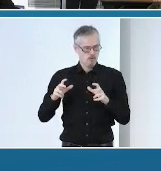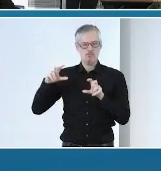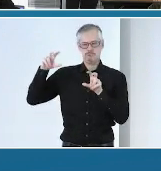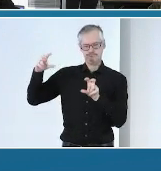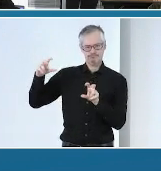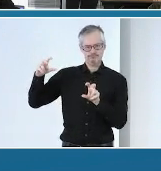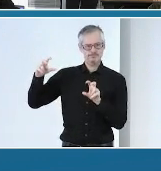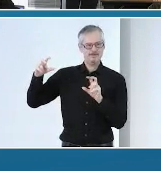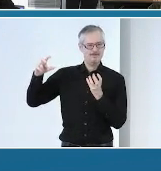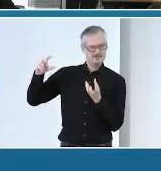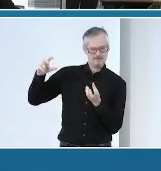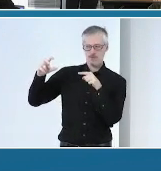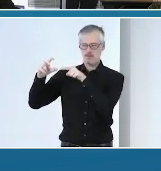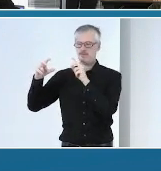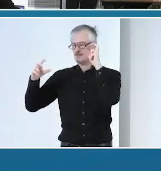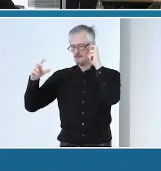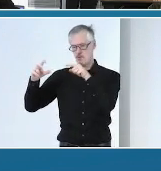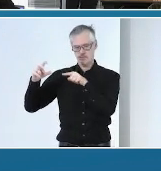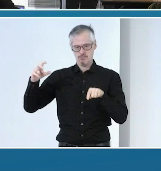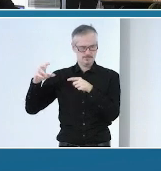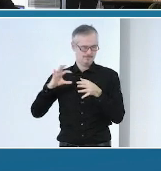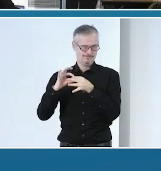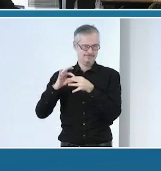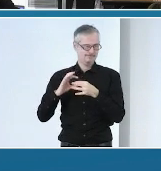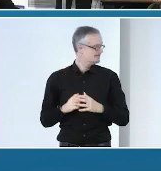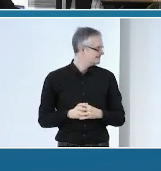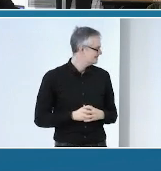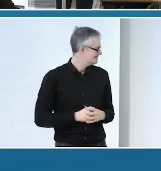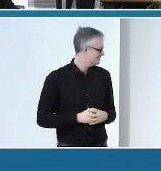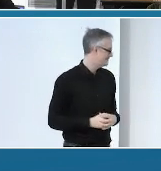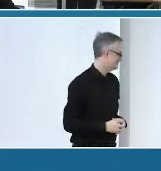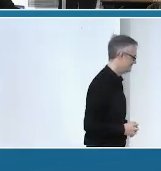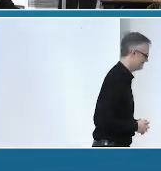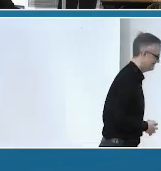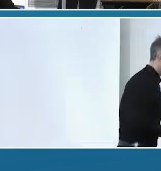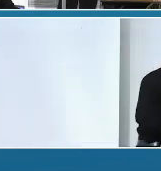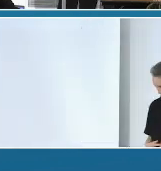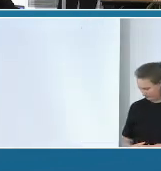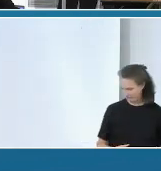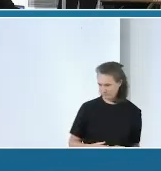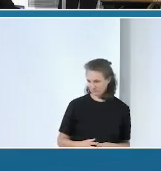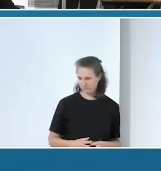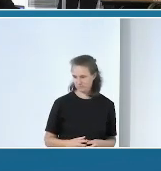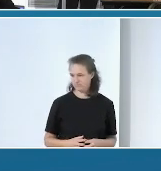Bon, ben, oui, tu peux. Pardon ? Ah, bien.